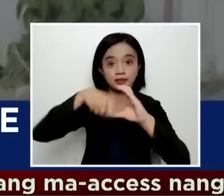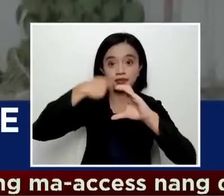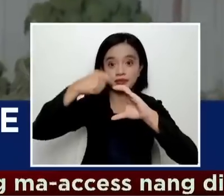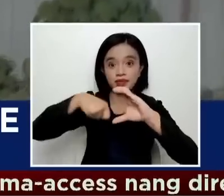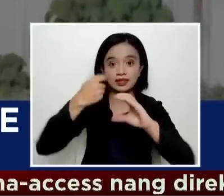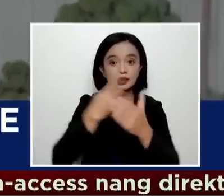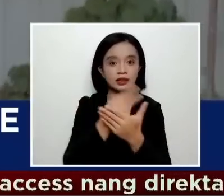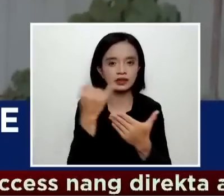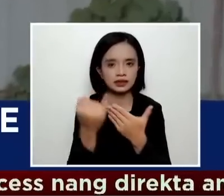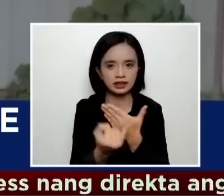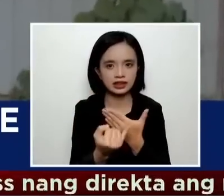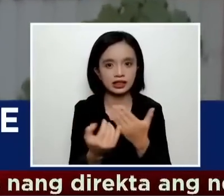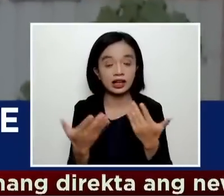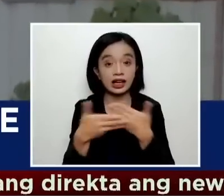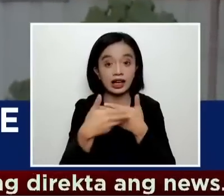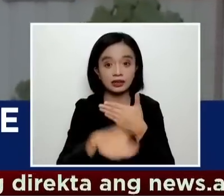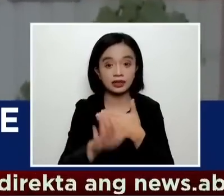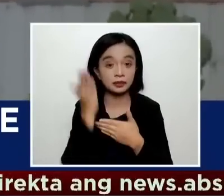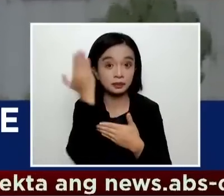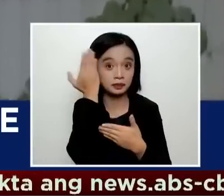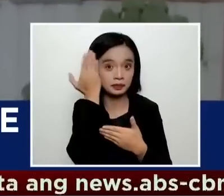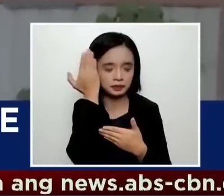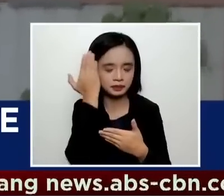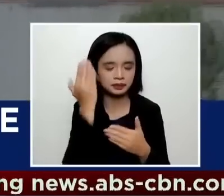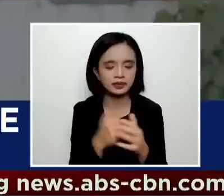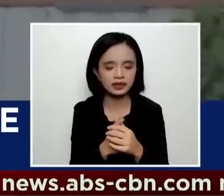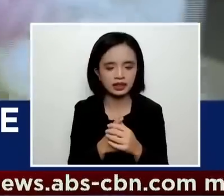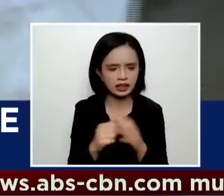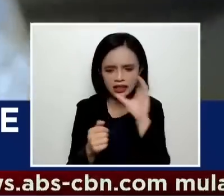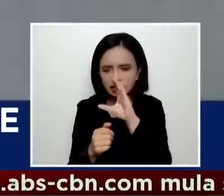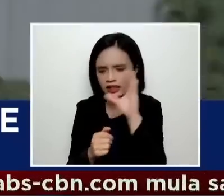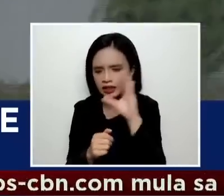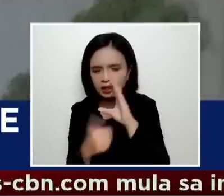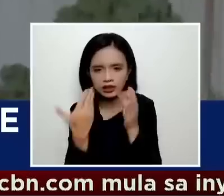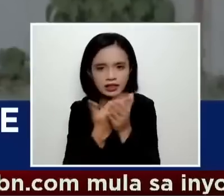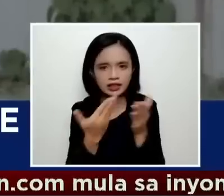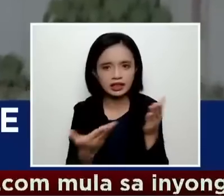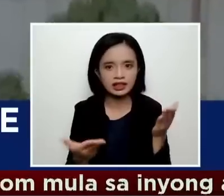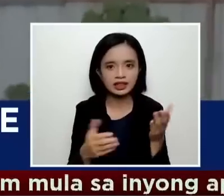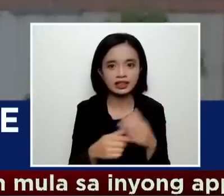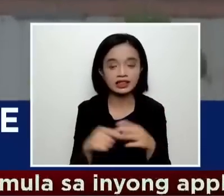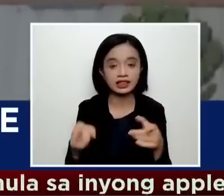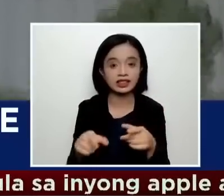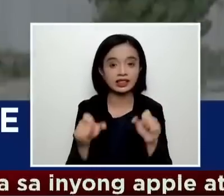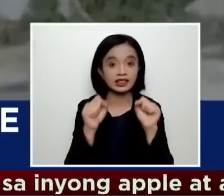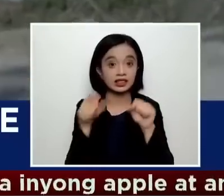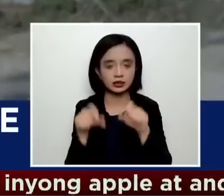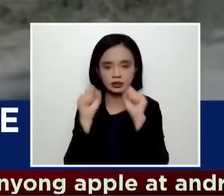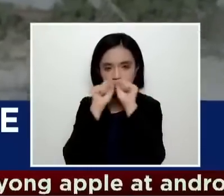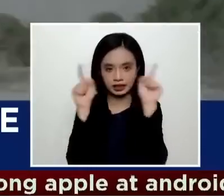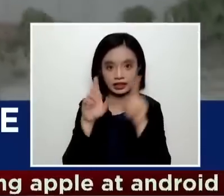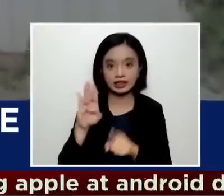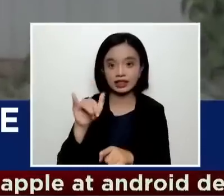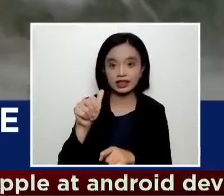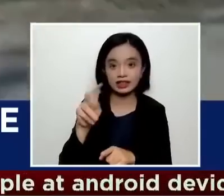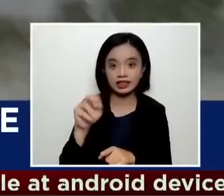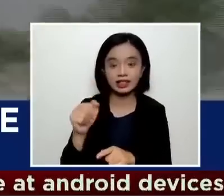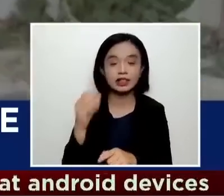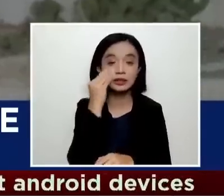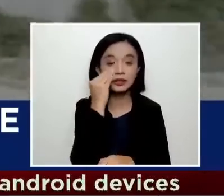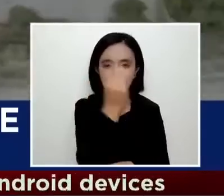project. Matapos magpanggap na nagkukumahog sa paghahanap ng mga gamit, sinurpresa ni Harvey si Bianca ng bouquet of